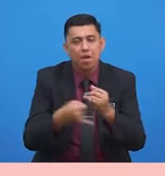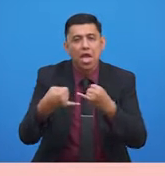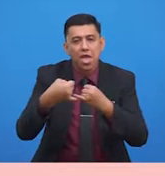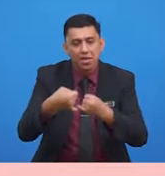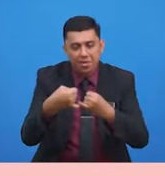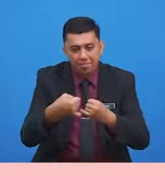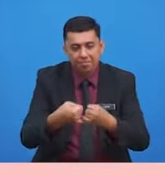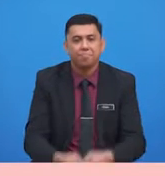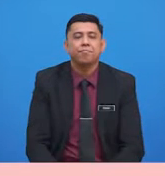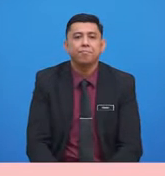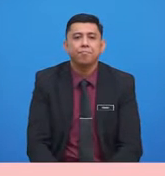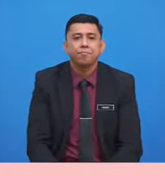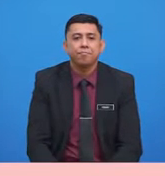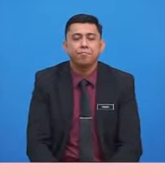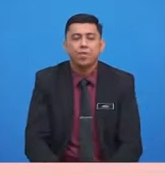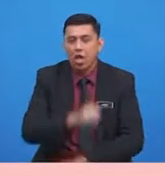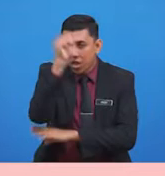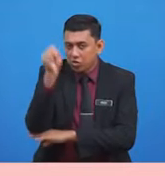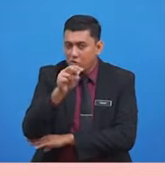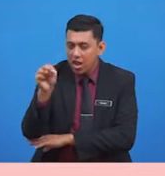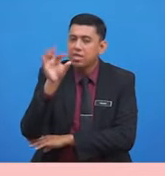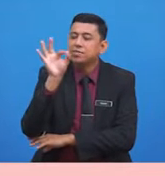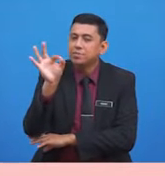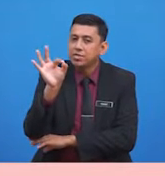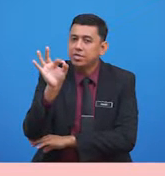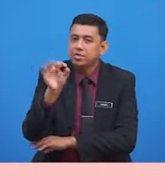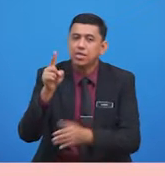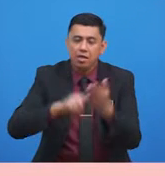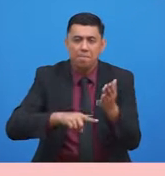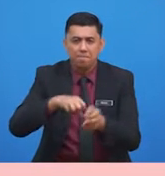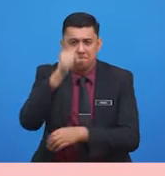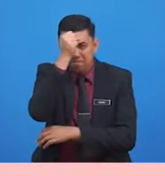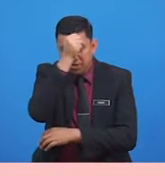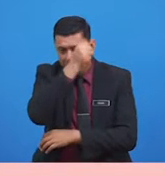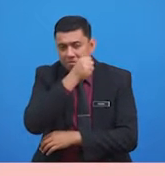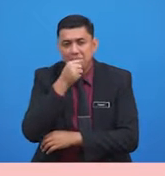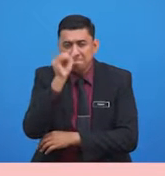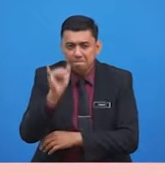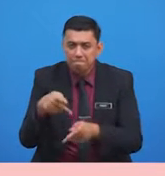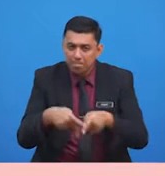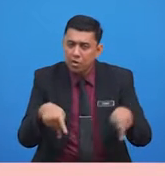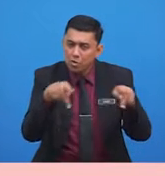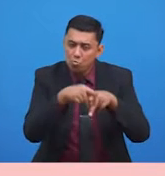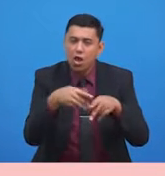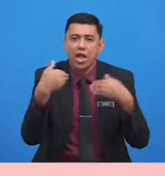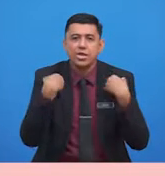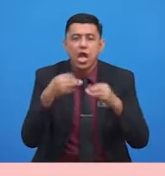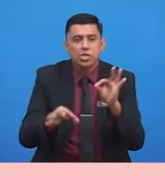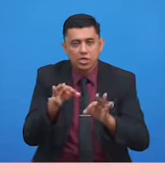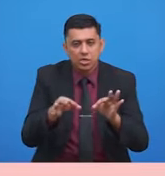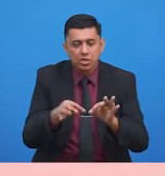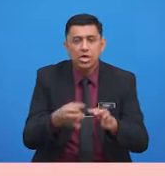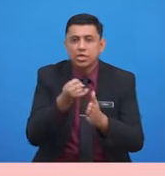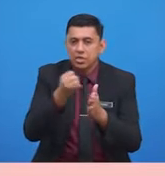erat. Soalan 9. Apakah sikap yang perlu ada